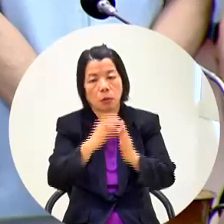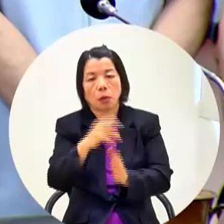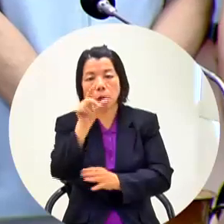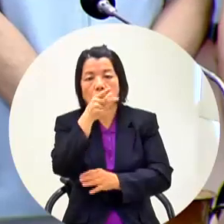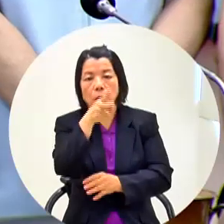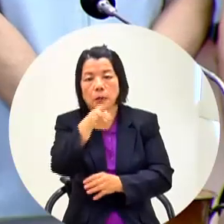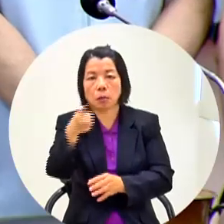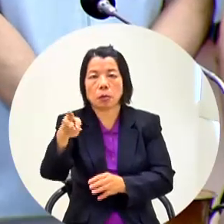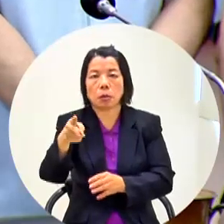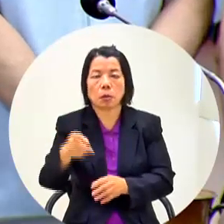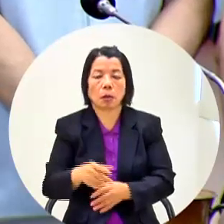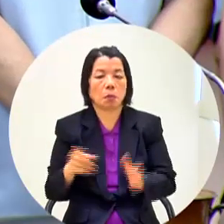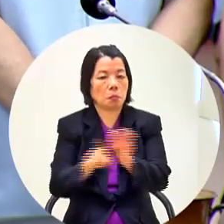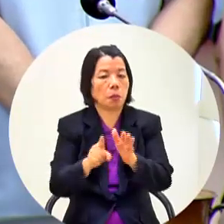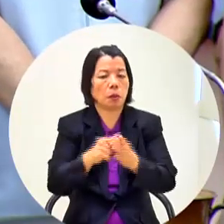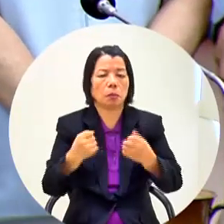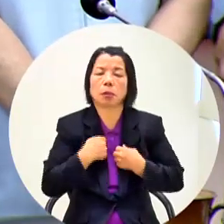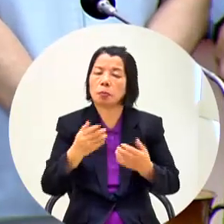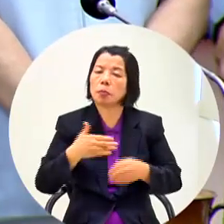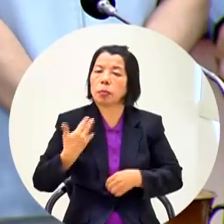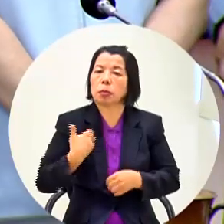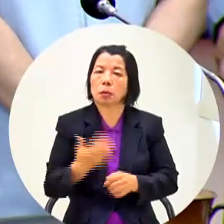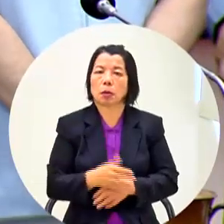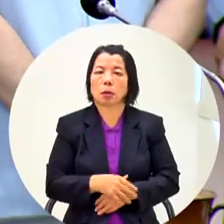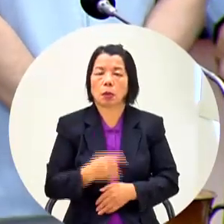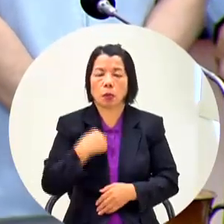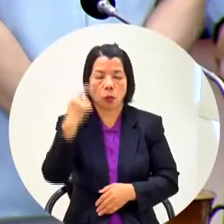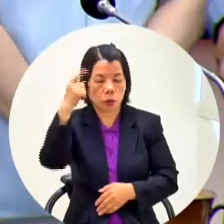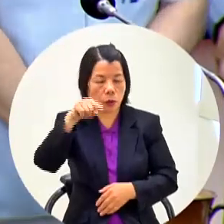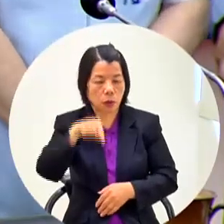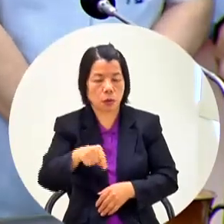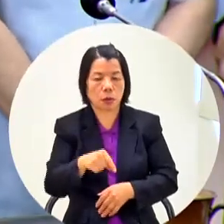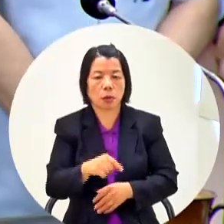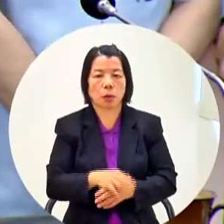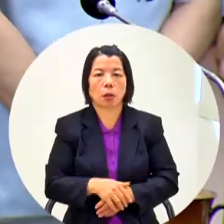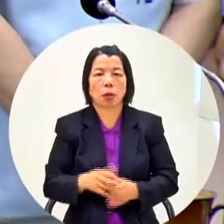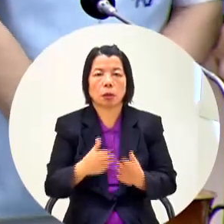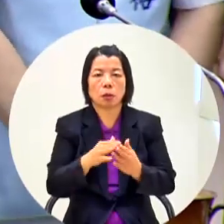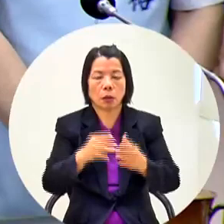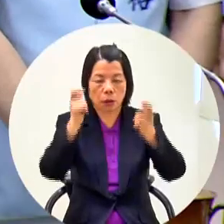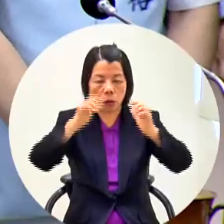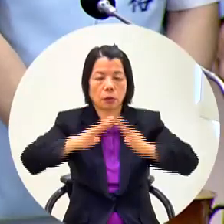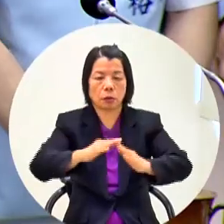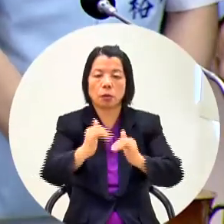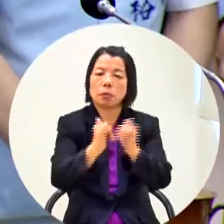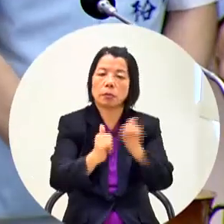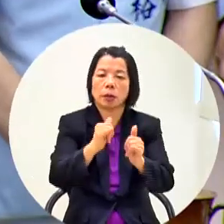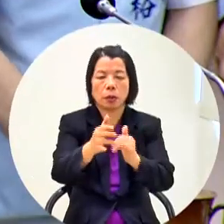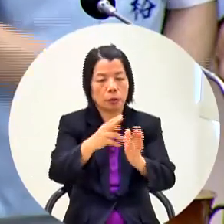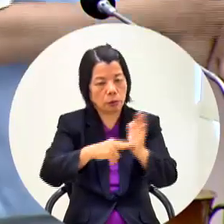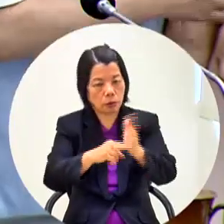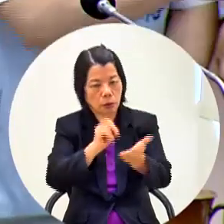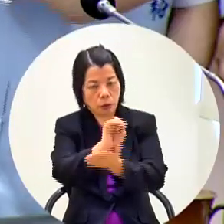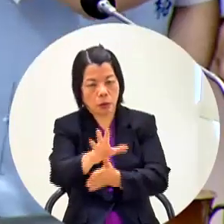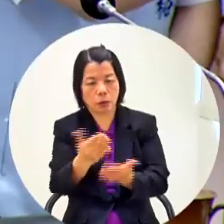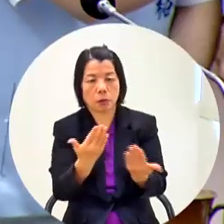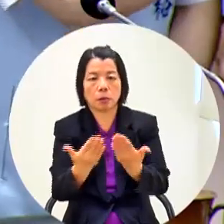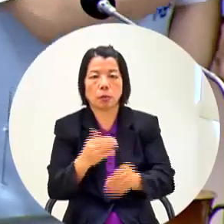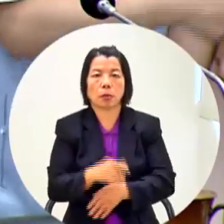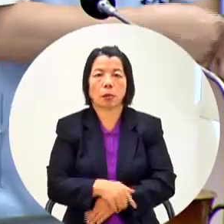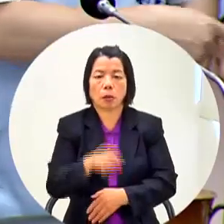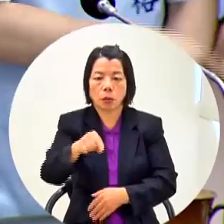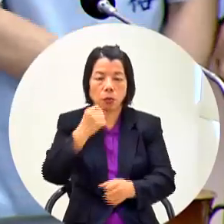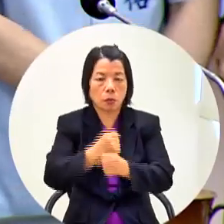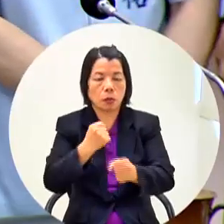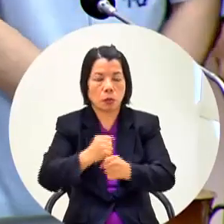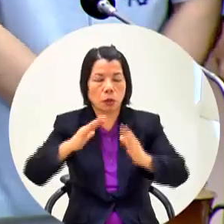兵推什么意思。我觉得有这个必要在这里向我们高雄市所有的市民说清楚，我们做的事情，市